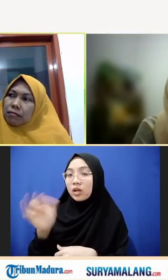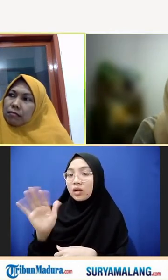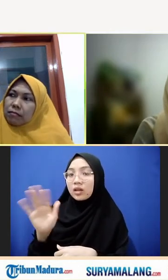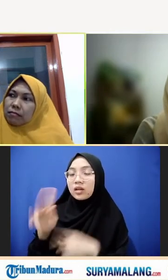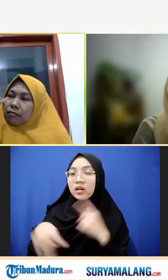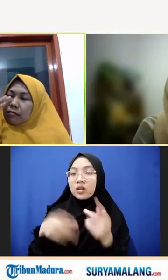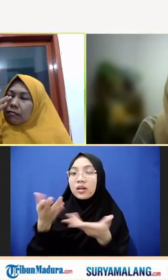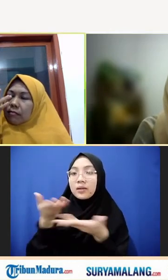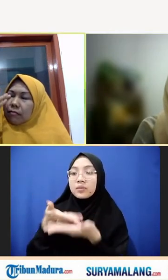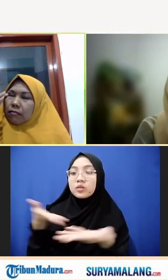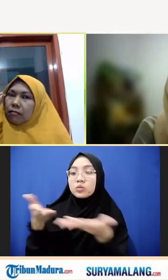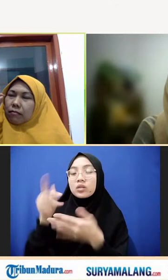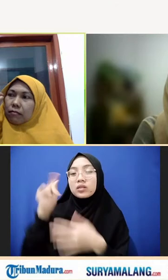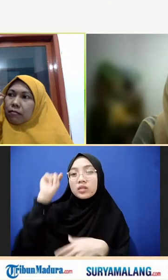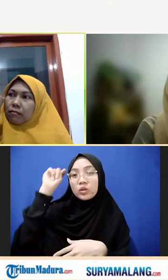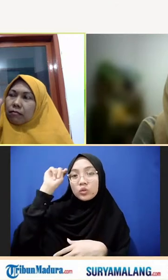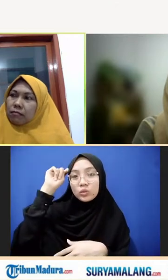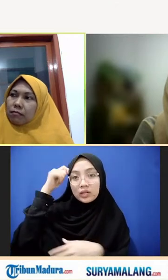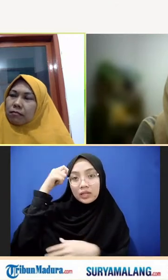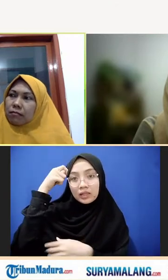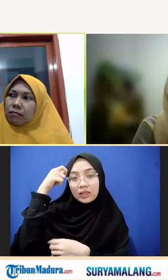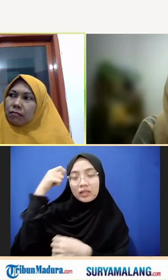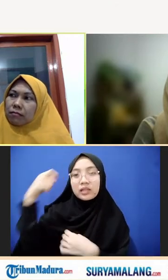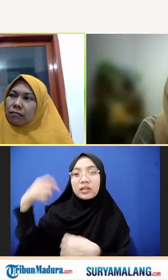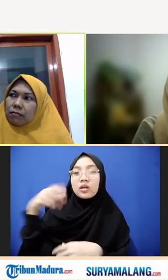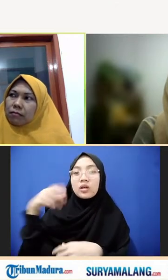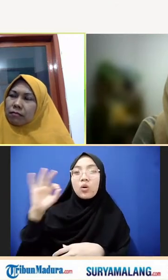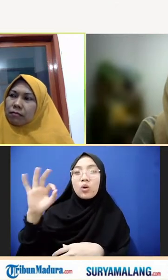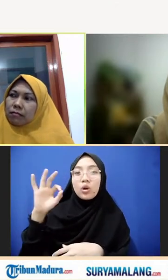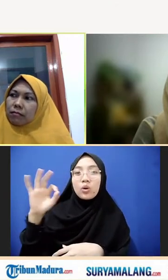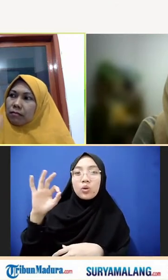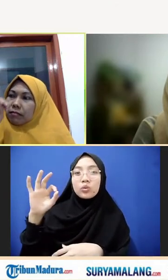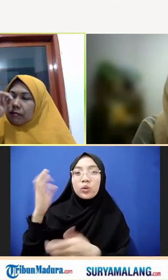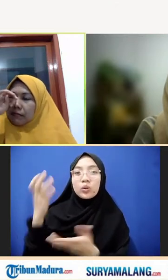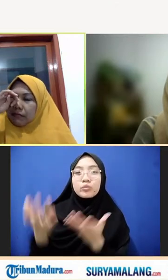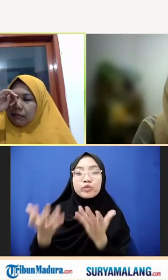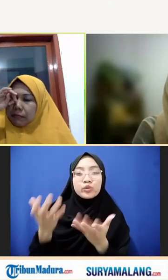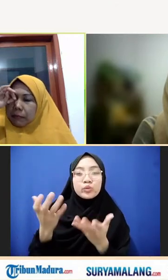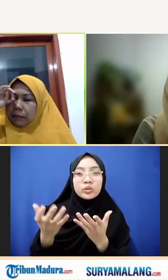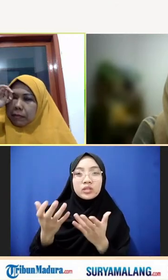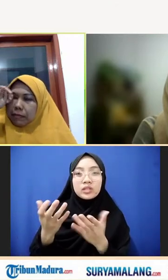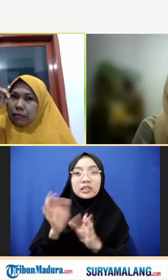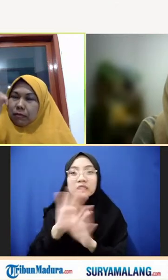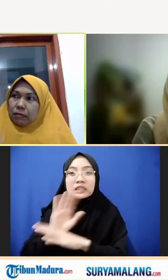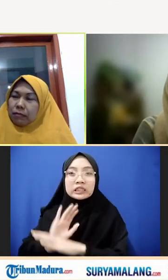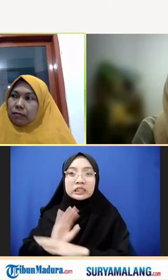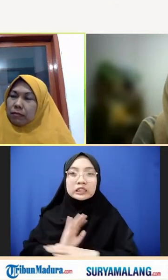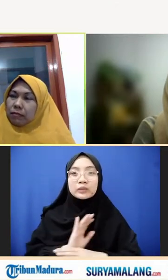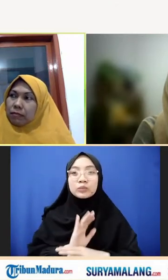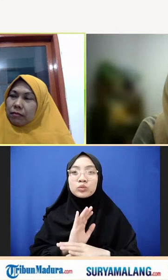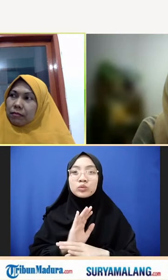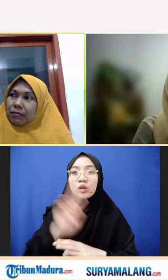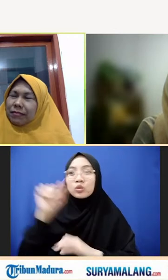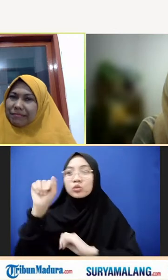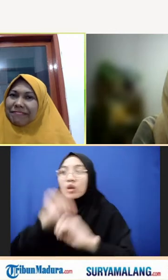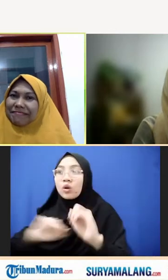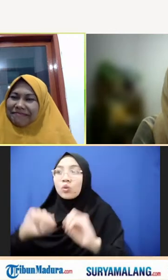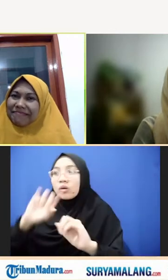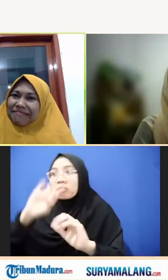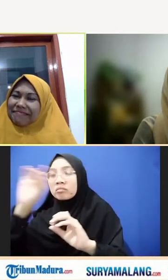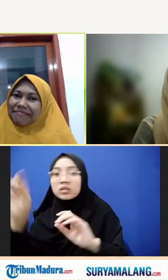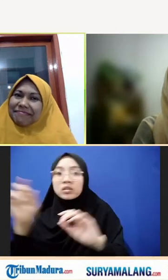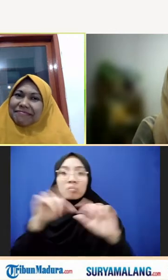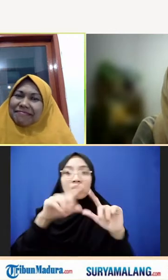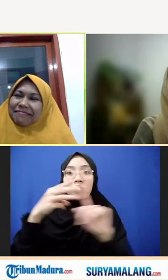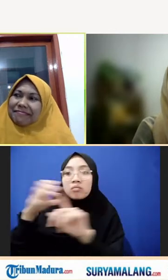situasi yang sulit itu, orang tua juga pas kebetulan sibuk juga, harus mengerjakan ini, harus ini.